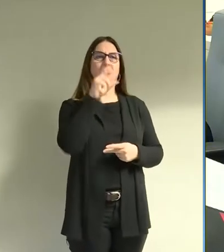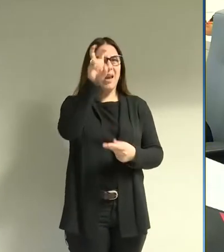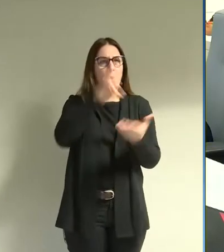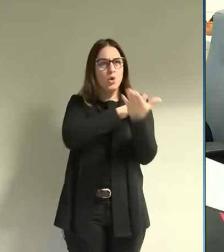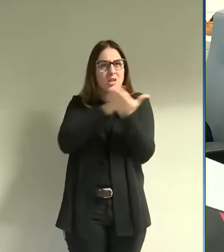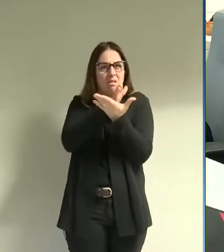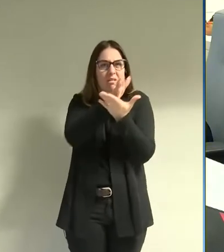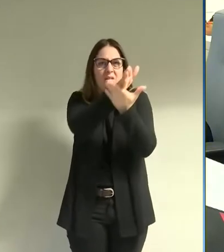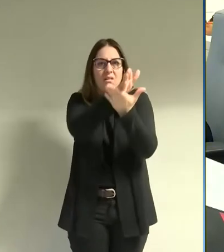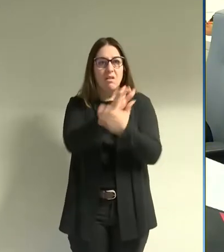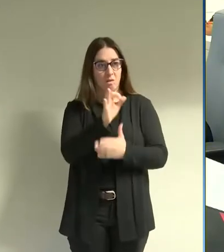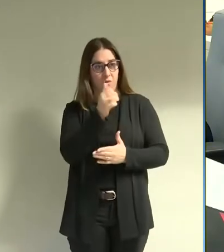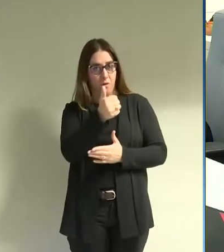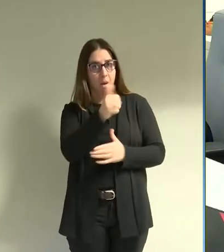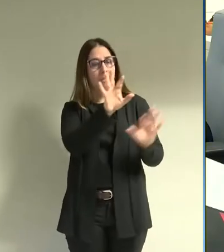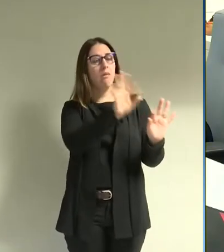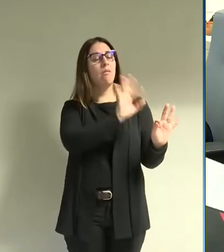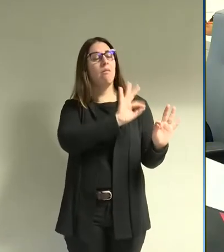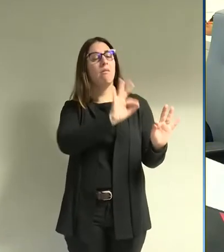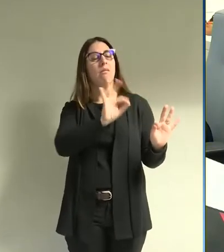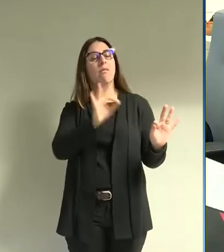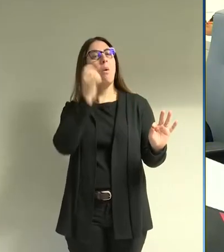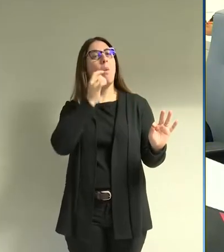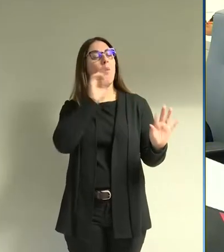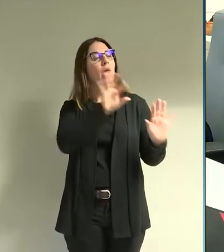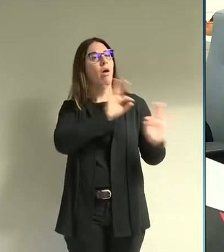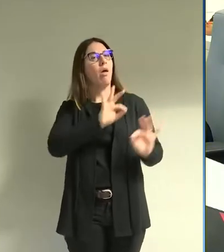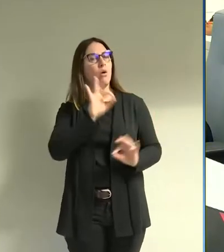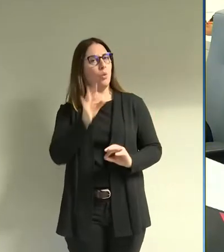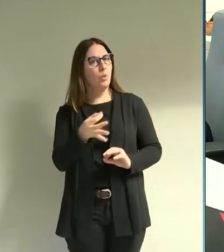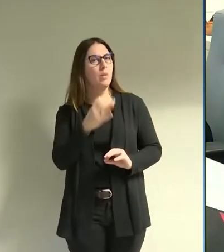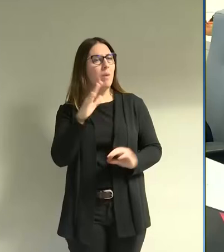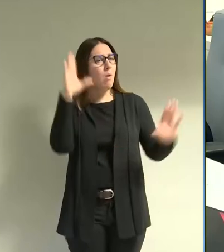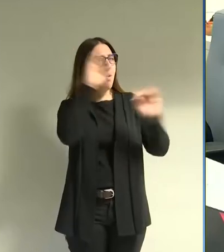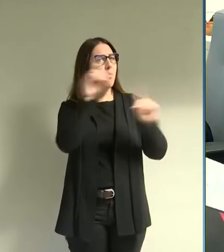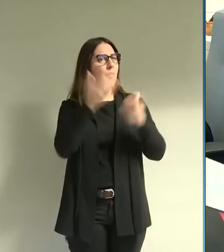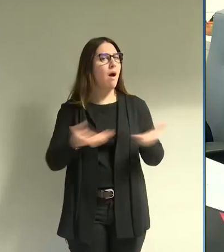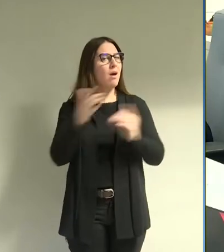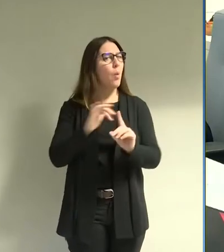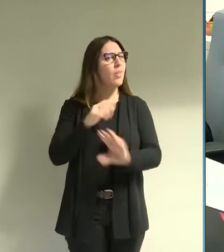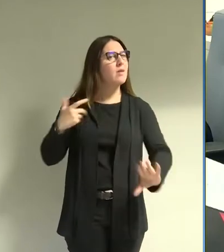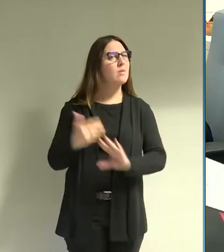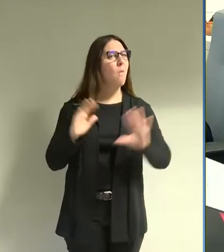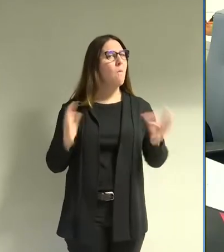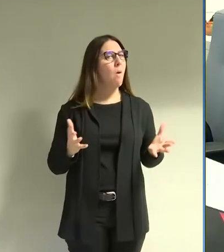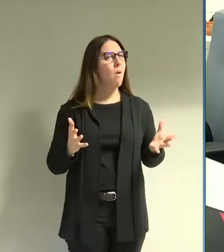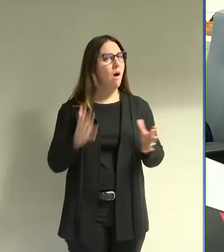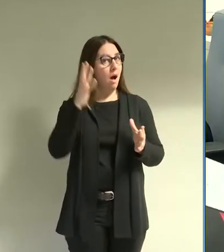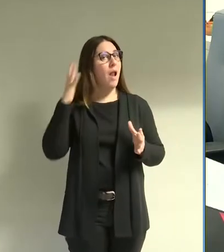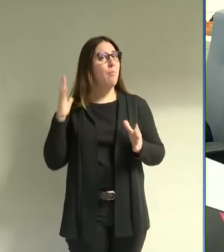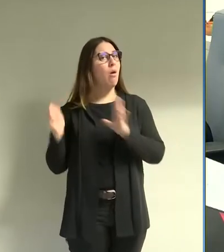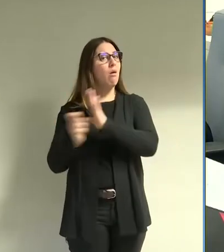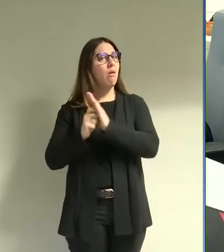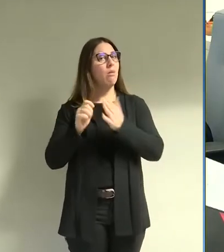effectivement j'ai vu que vous avez vous avez fait votre sélection parmi les commentaires mais rappelons-nous dans quel contexte cela s'est produit nous ont fait nous avions fait le pari à l'époque